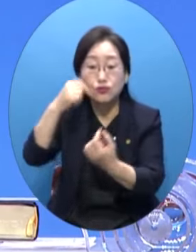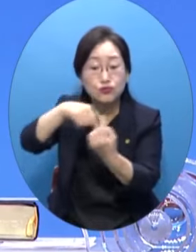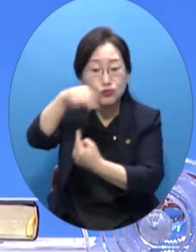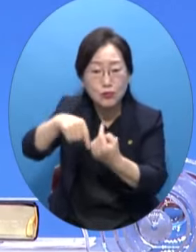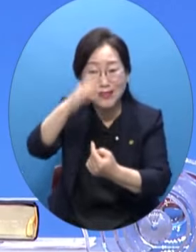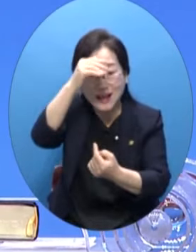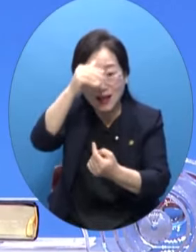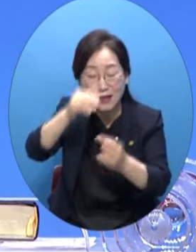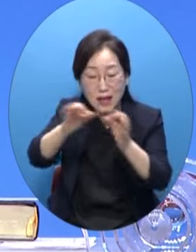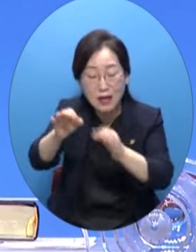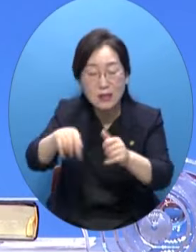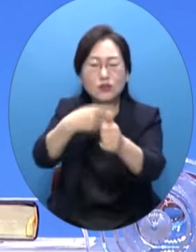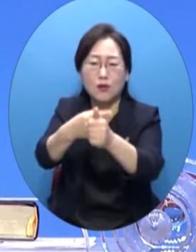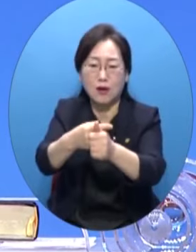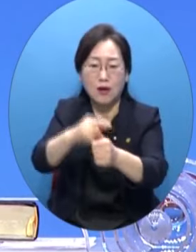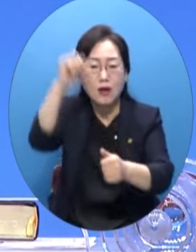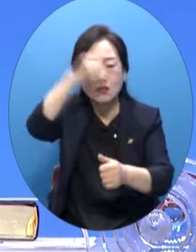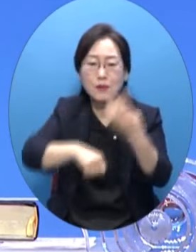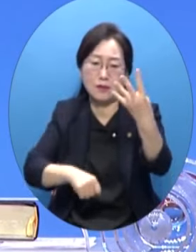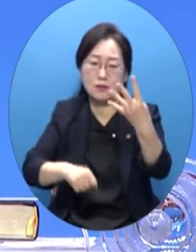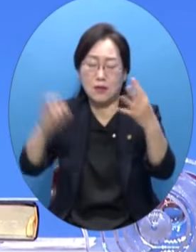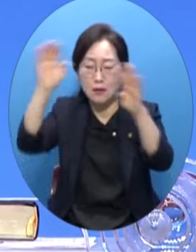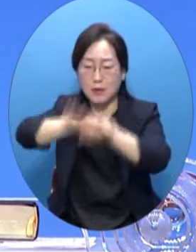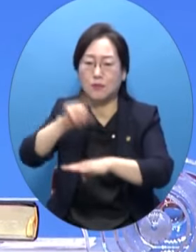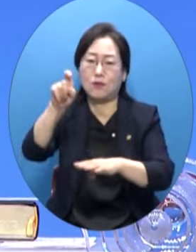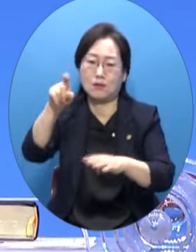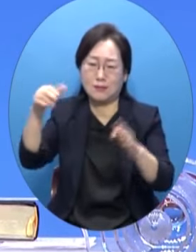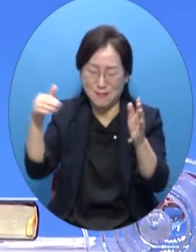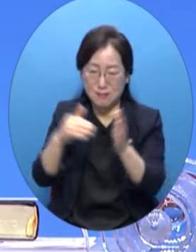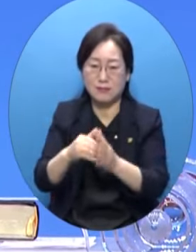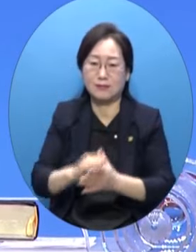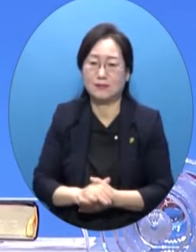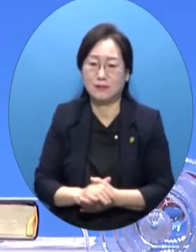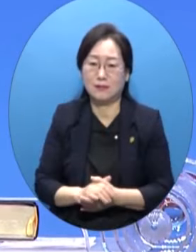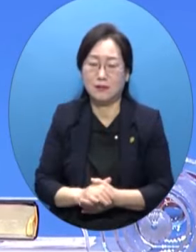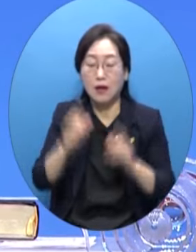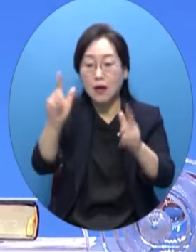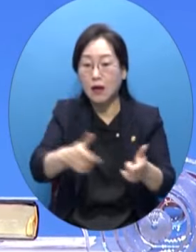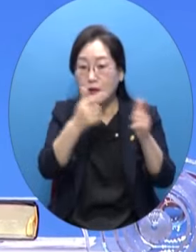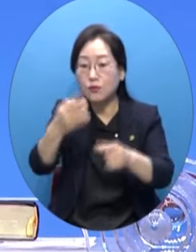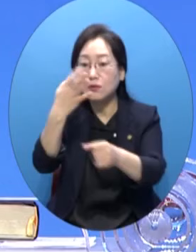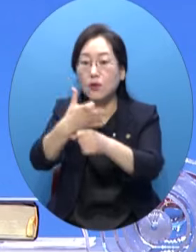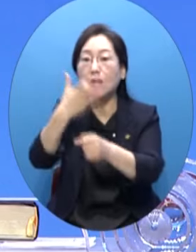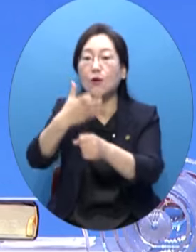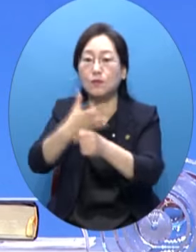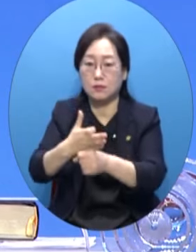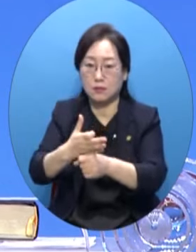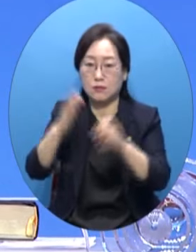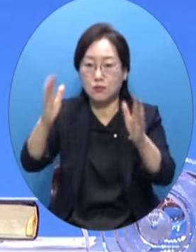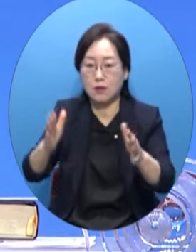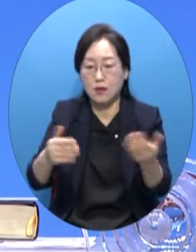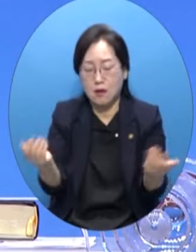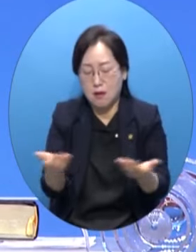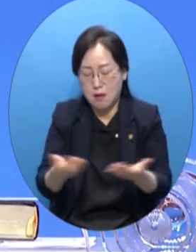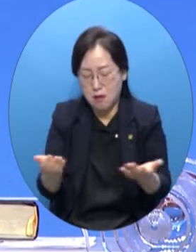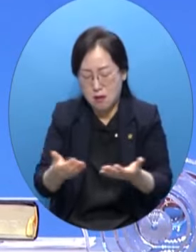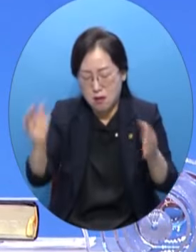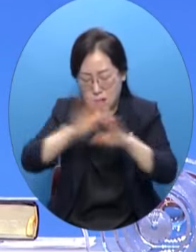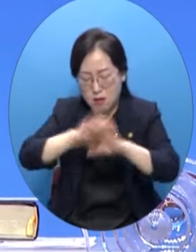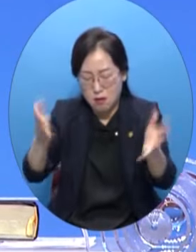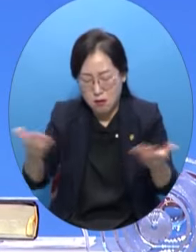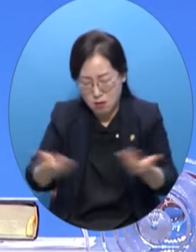가서 일을 하는데 새벽 4시부터 밤 11시까지 하루 19시간이더라고요. 가서 그냥 쥐야로